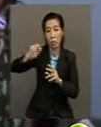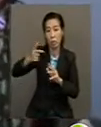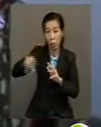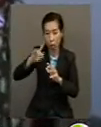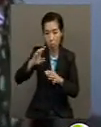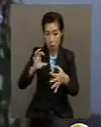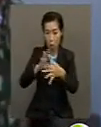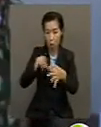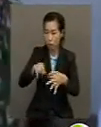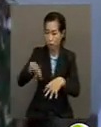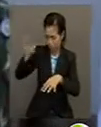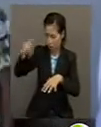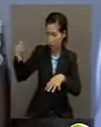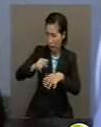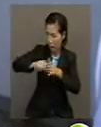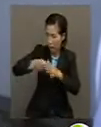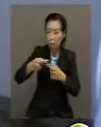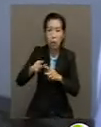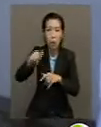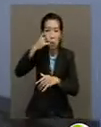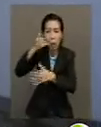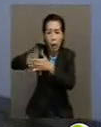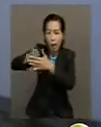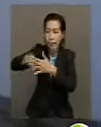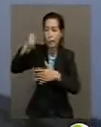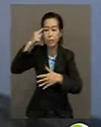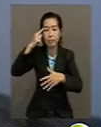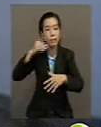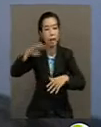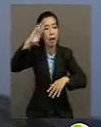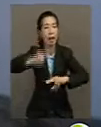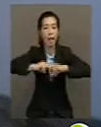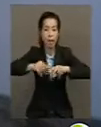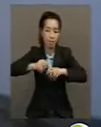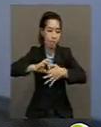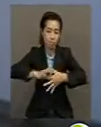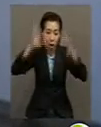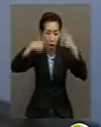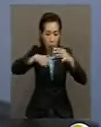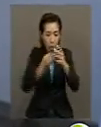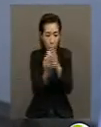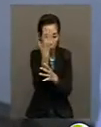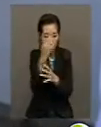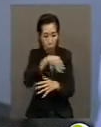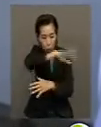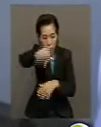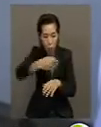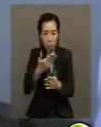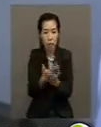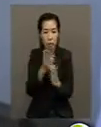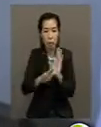ายกุญแจคล้องแล้วไปตรวจสอบก็พบไม้พยุงแบบแผ่นแบบท่อนเพียบเลยครับมูลค่าประมาณ3ล้านบาทซ่